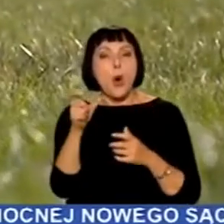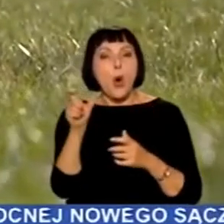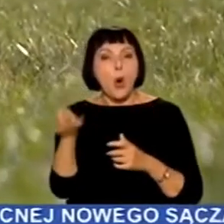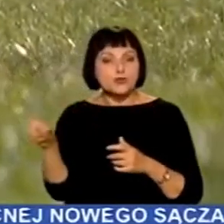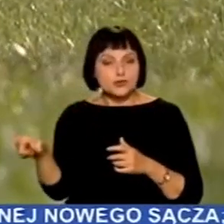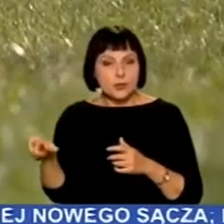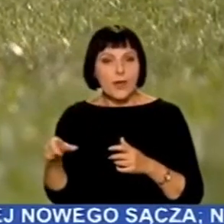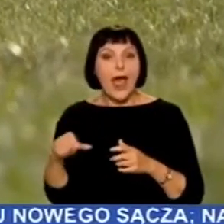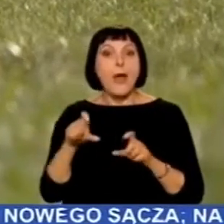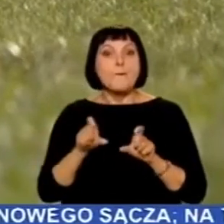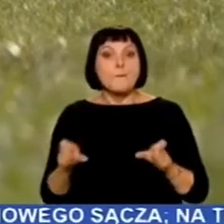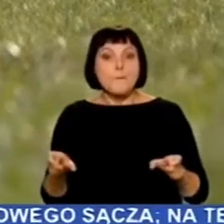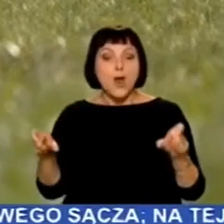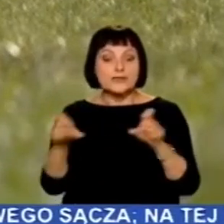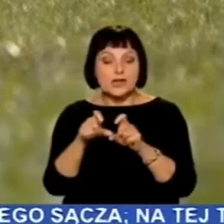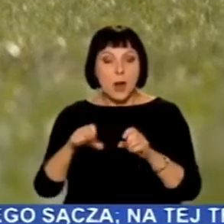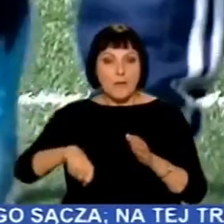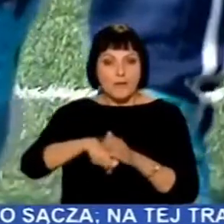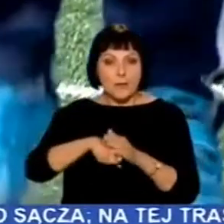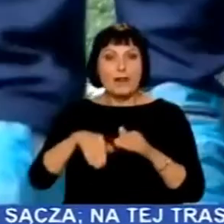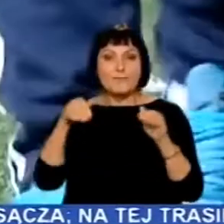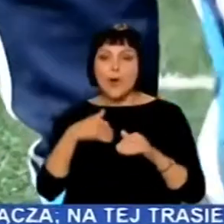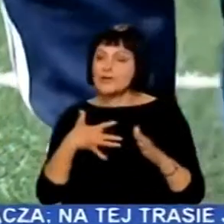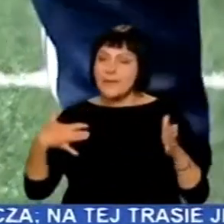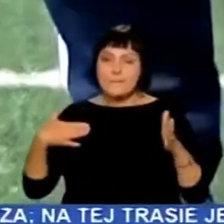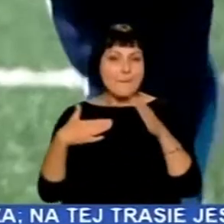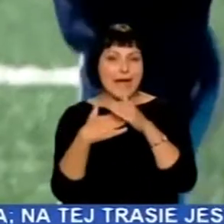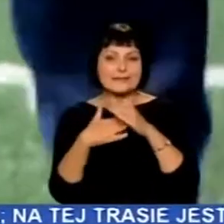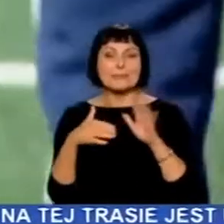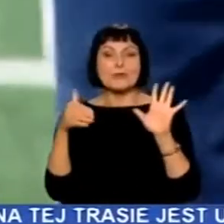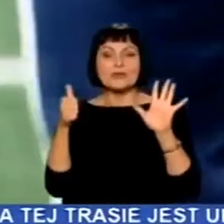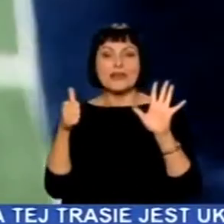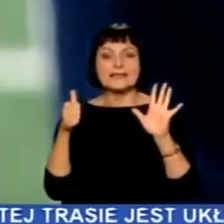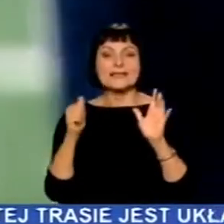boisku piłkarskim w tym samym czasie może przebywać maksymalnie 6 zawodników.